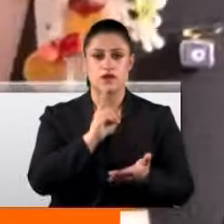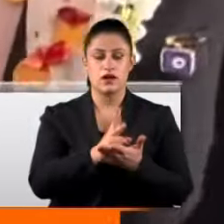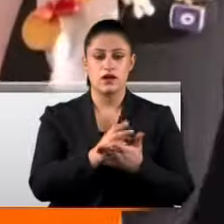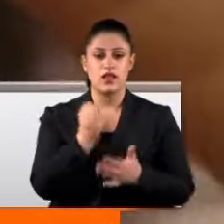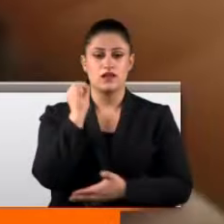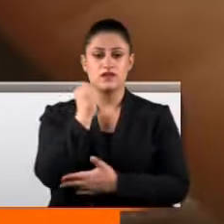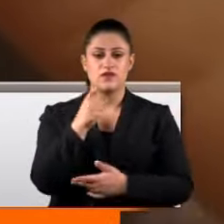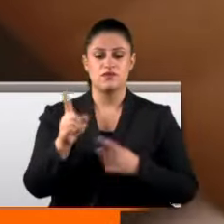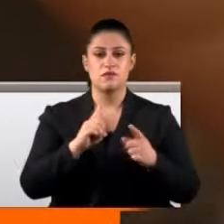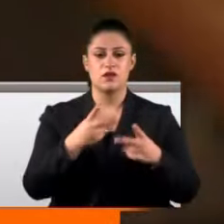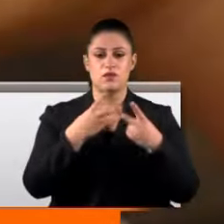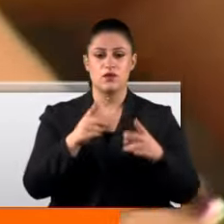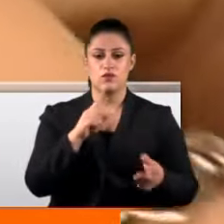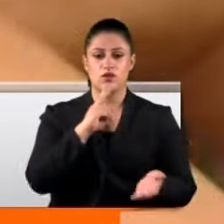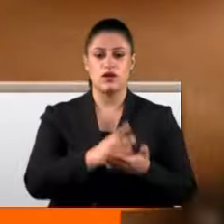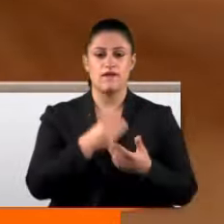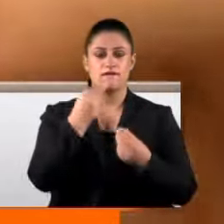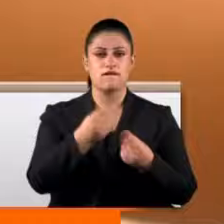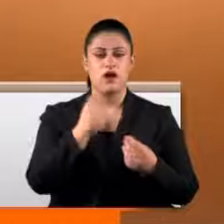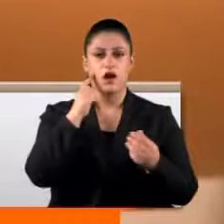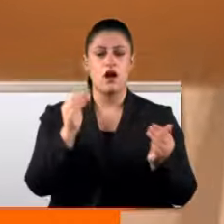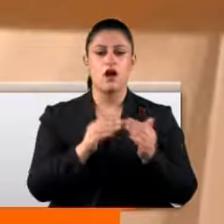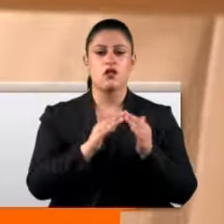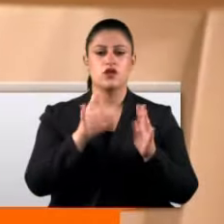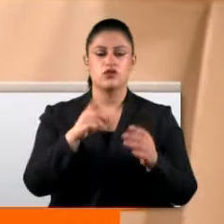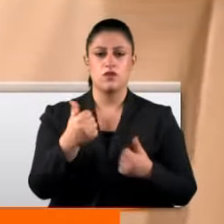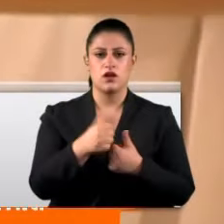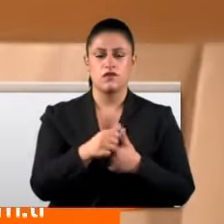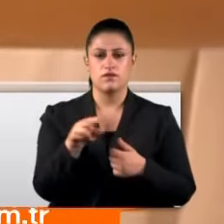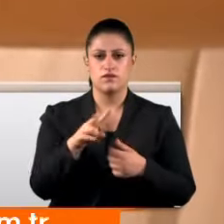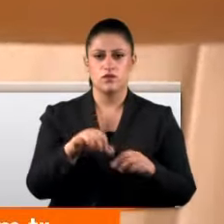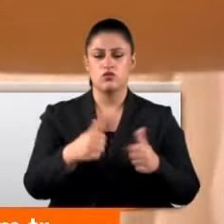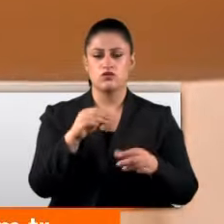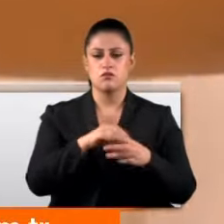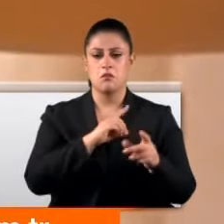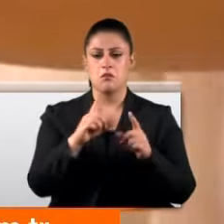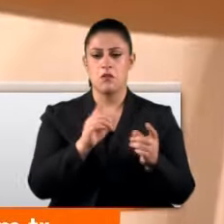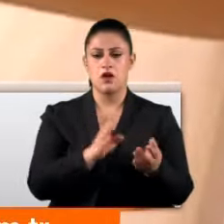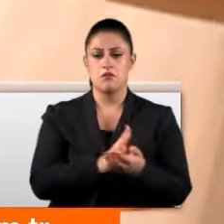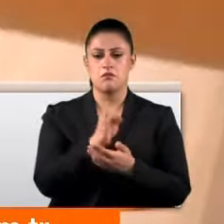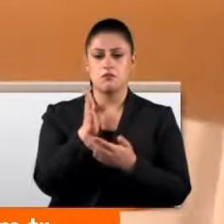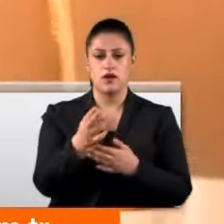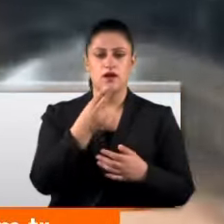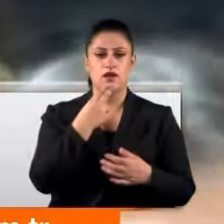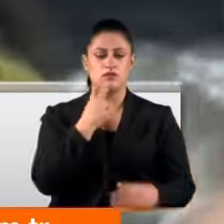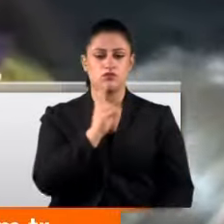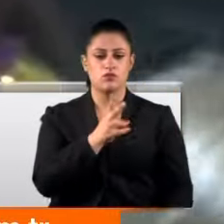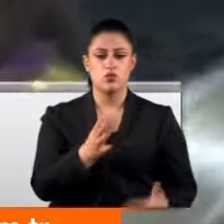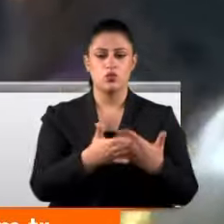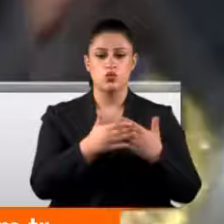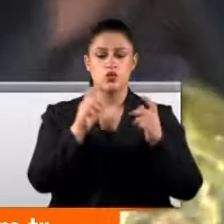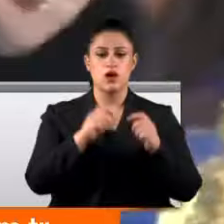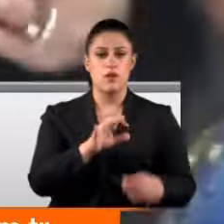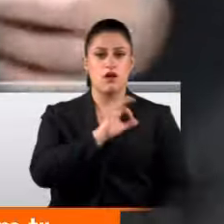dava sonunda verildi. Şiddetli geçimsizlik yaşayan çift boşanmak için mahkemenin yolunu tuttu. Kadın düğünde takılan